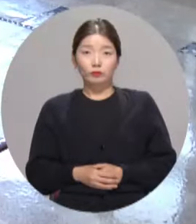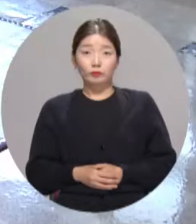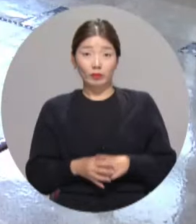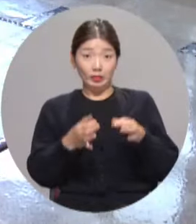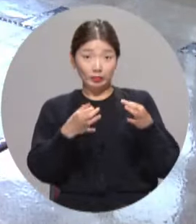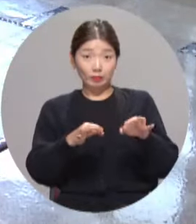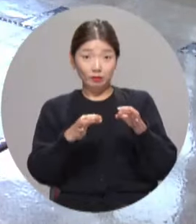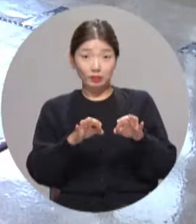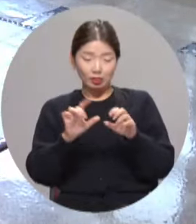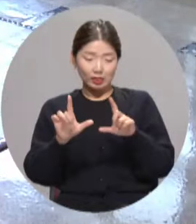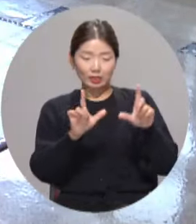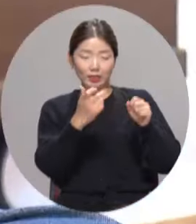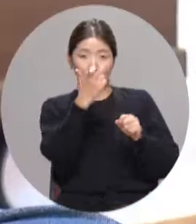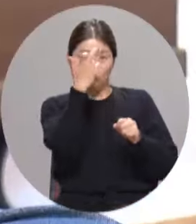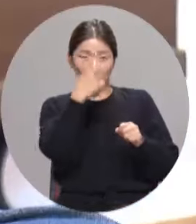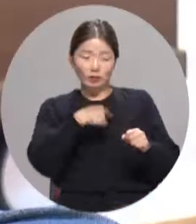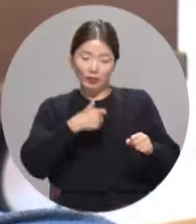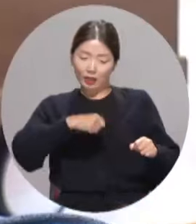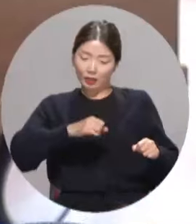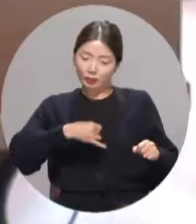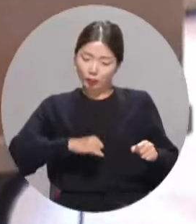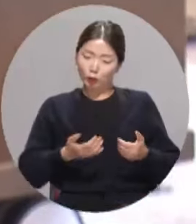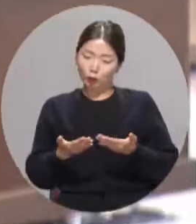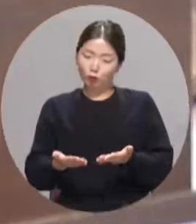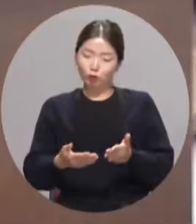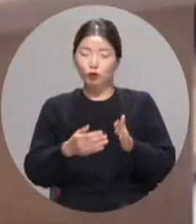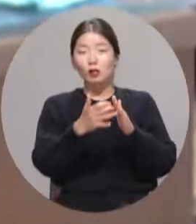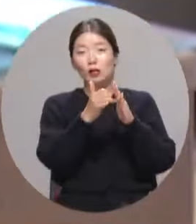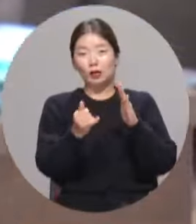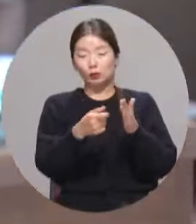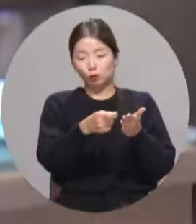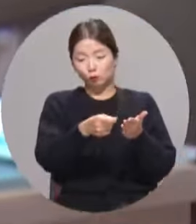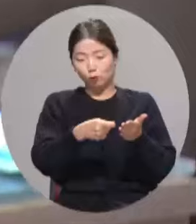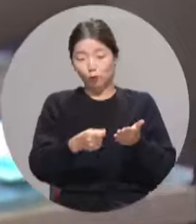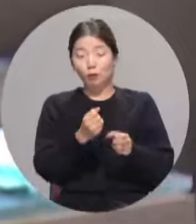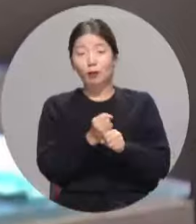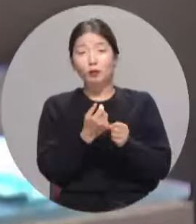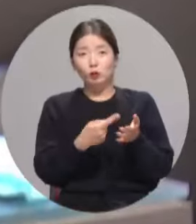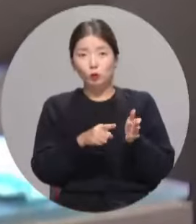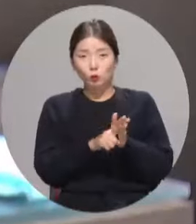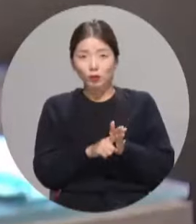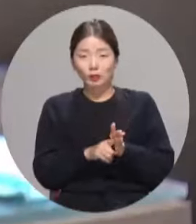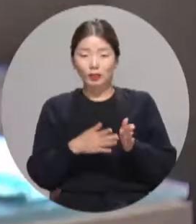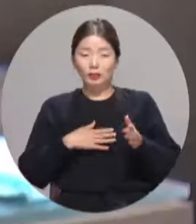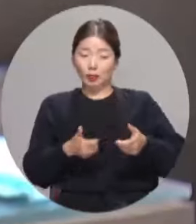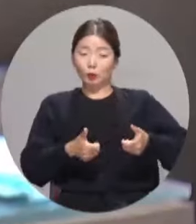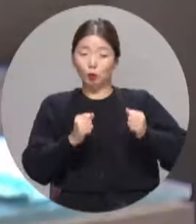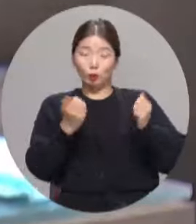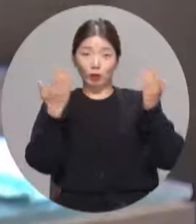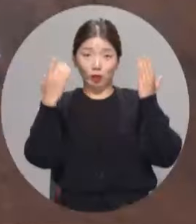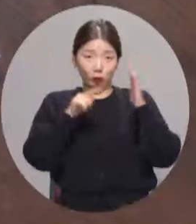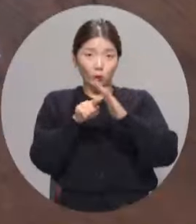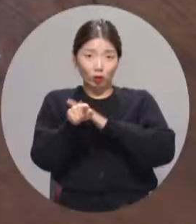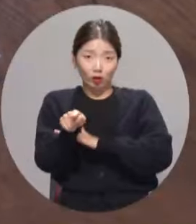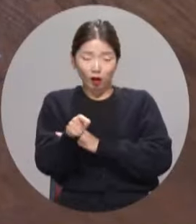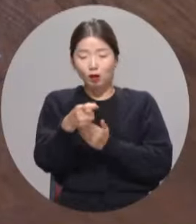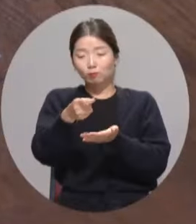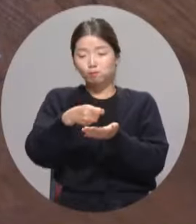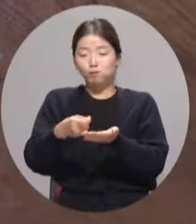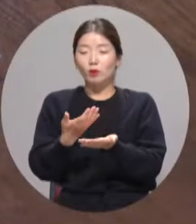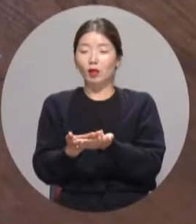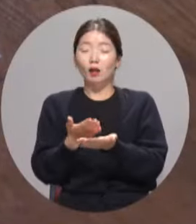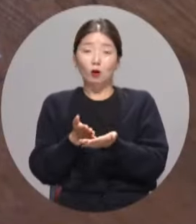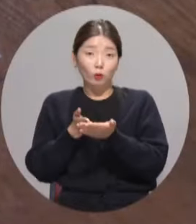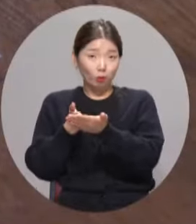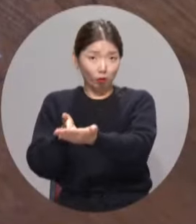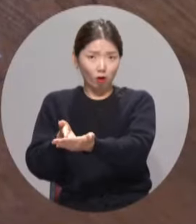김제에 사는 최부일 씨는 자녀들에게 물려줄 가족 기록물을 만들기 위해 올해 초 자신이 졸업한 초등학교의 생활기록부